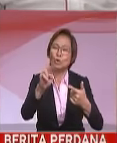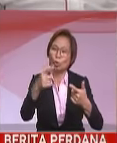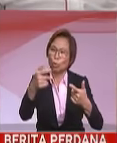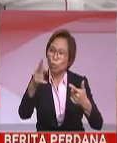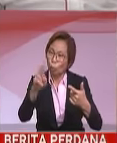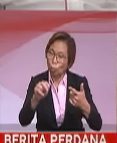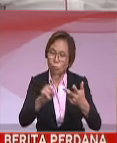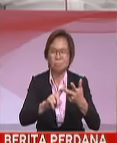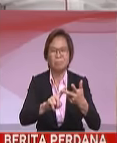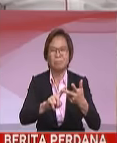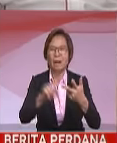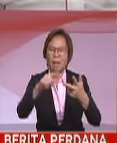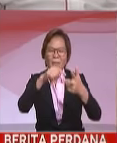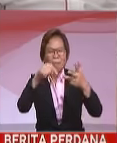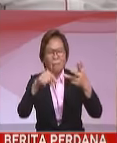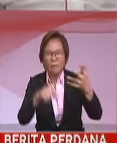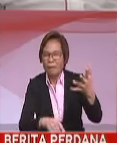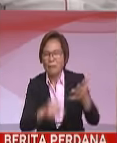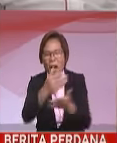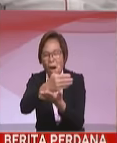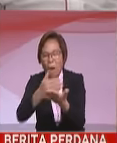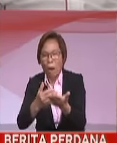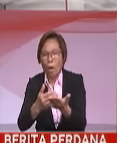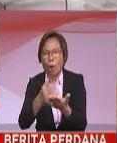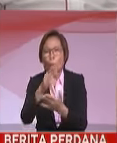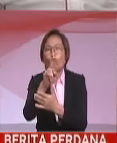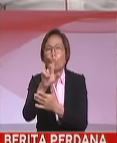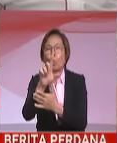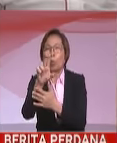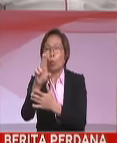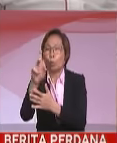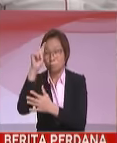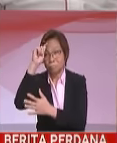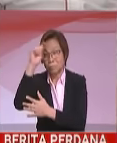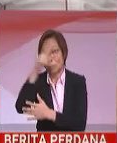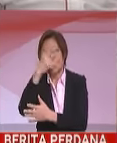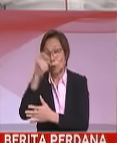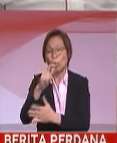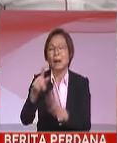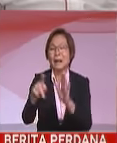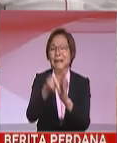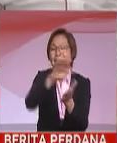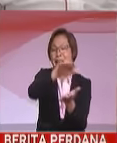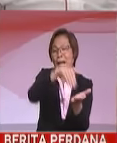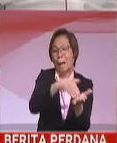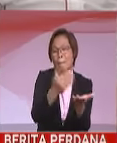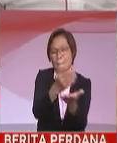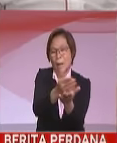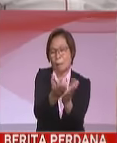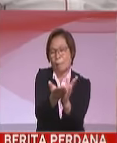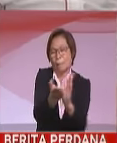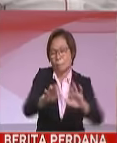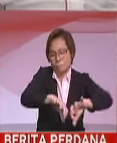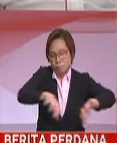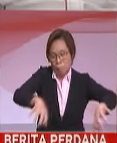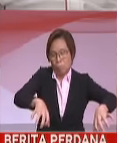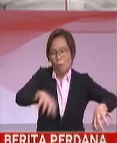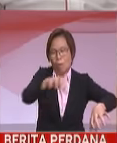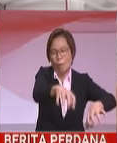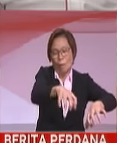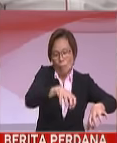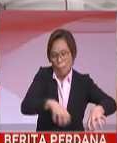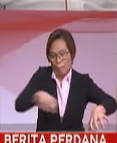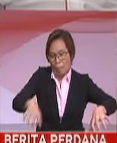Seberang, Pitasan dan sebagainya, dan juga sebahagian daripada Hulu Terengganu. Kerana wilayah Ketengah terbagi kepada